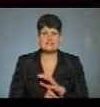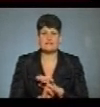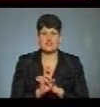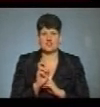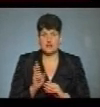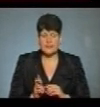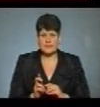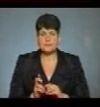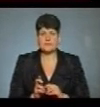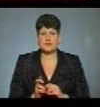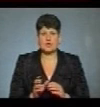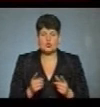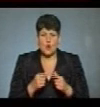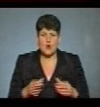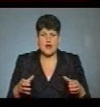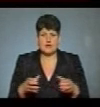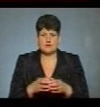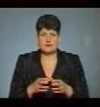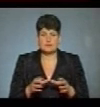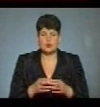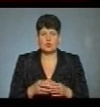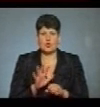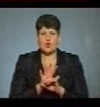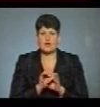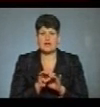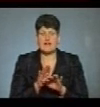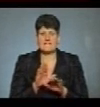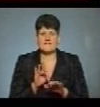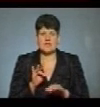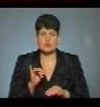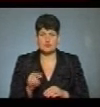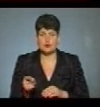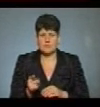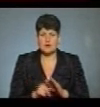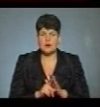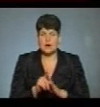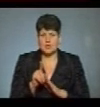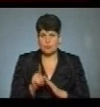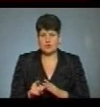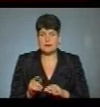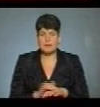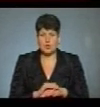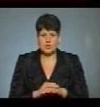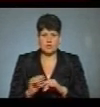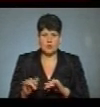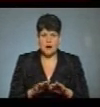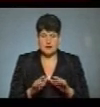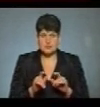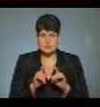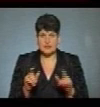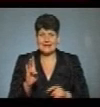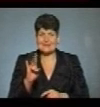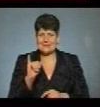Роман Демуш, зорганізувались у спільноту «Коронавірус Тернопіль» і розпочали в соціальній мережі Instagram благодійну акцію під гаслом